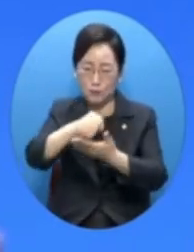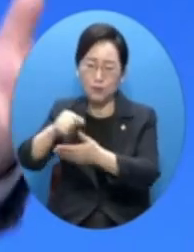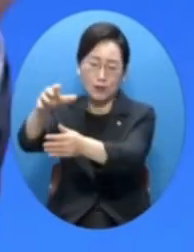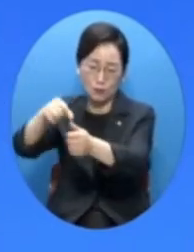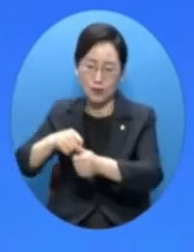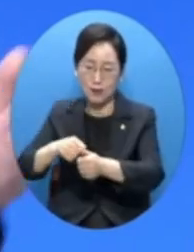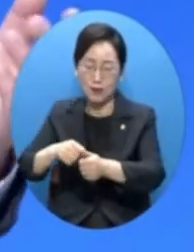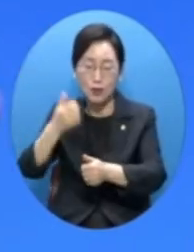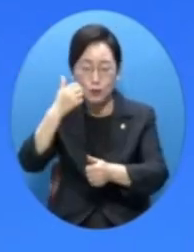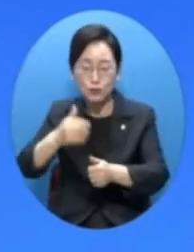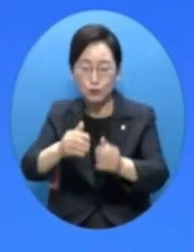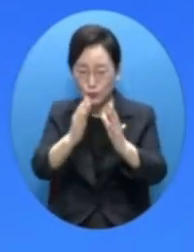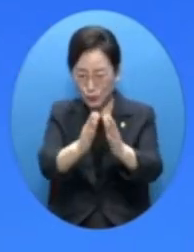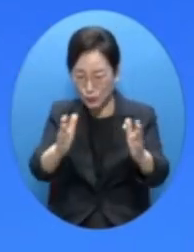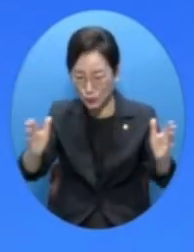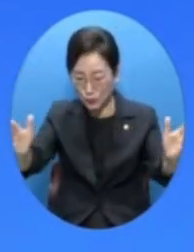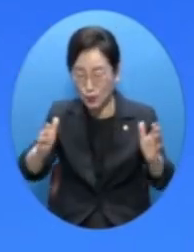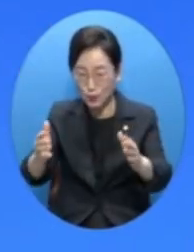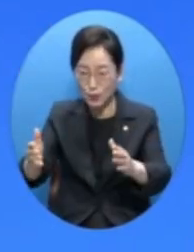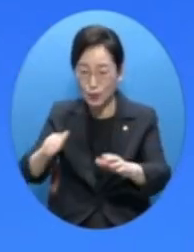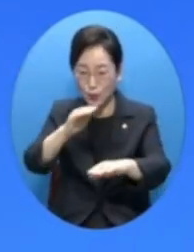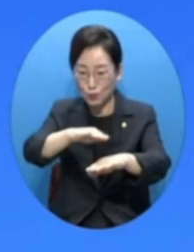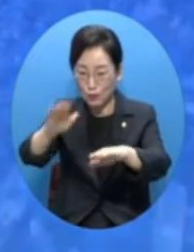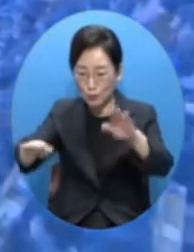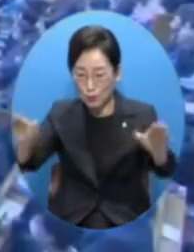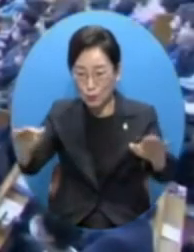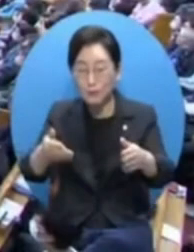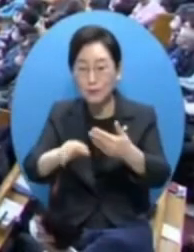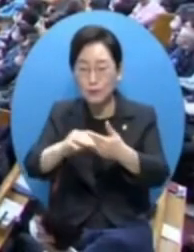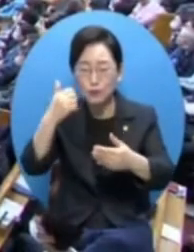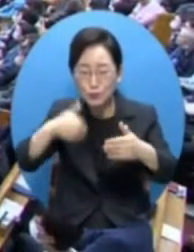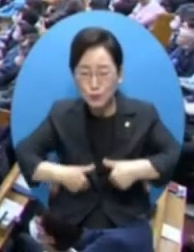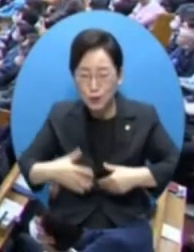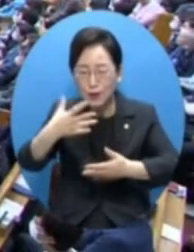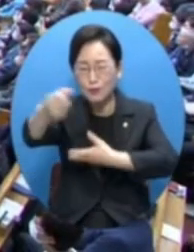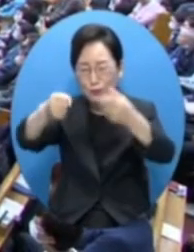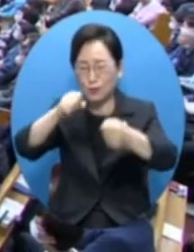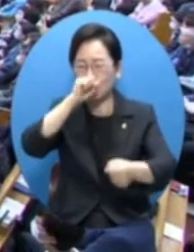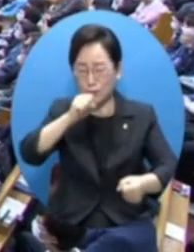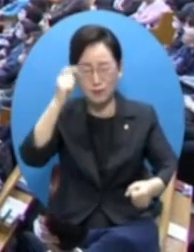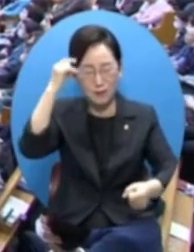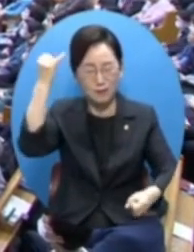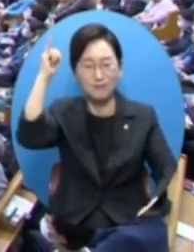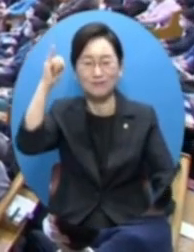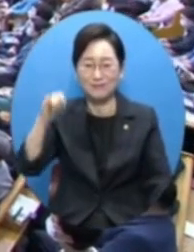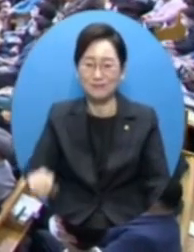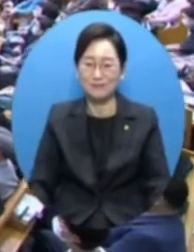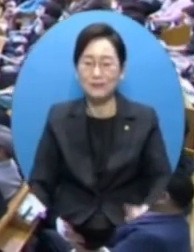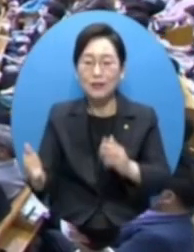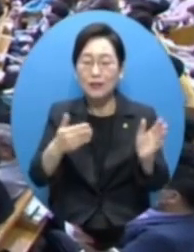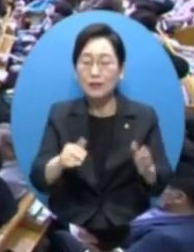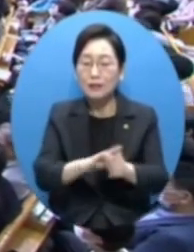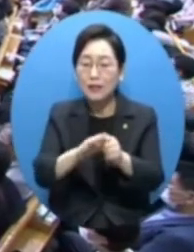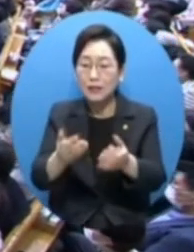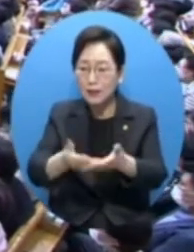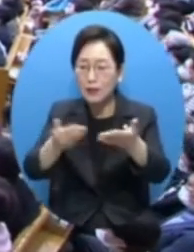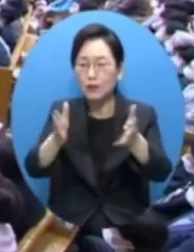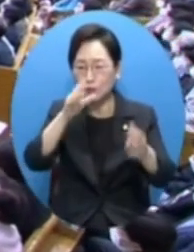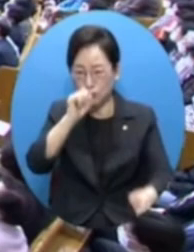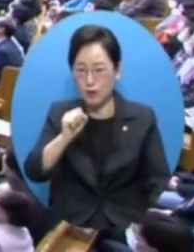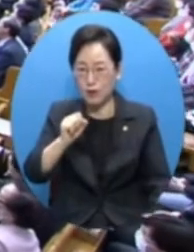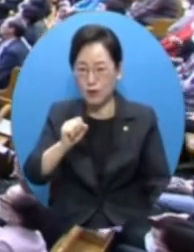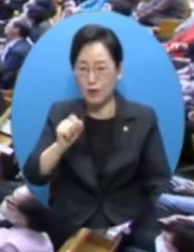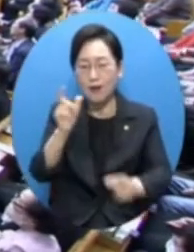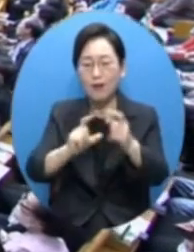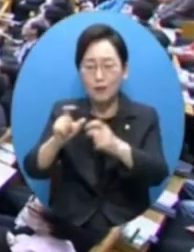사람 와서 아무 때나 가져가게끔 그것도 하면 좋겠다 하는 생각도 해보았습니다. 여러분, 사랑은 나누는 것입니다. 나눌 때 그 사랑이 더